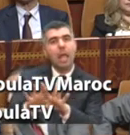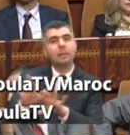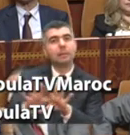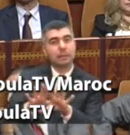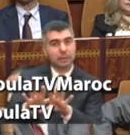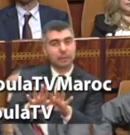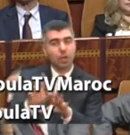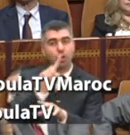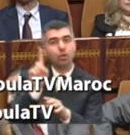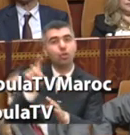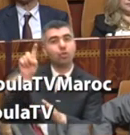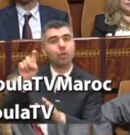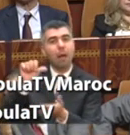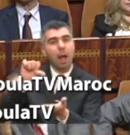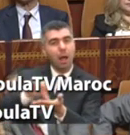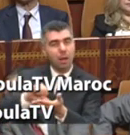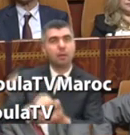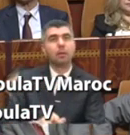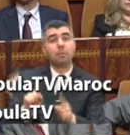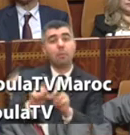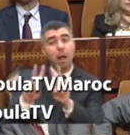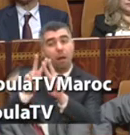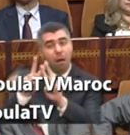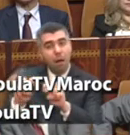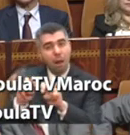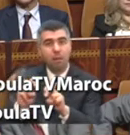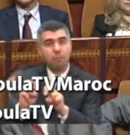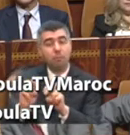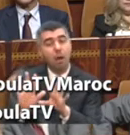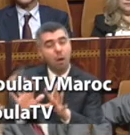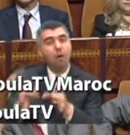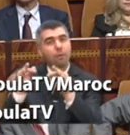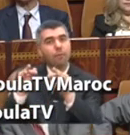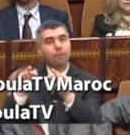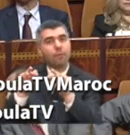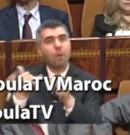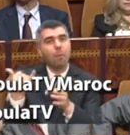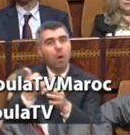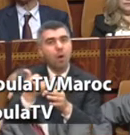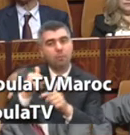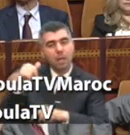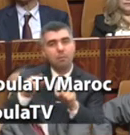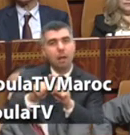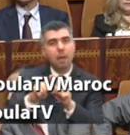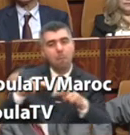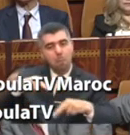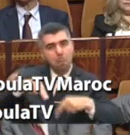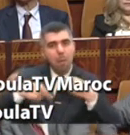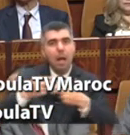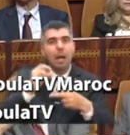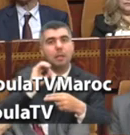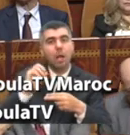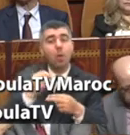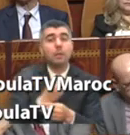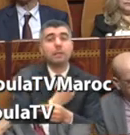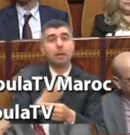القبه المحترمه، باش تفتحوا تحقيق وتحقيق موسع في صفقات التغذيه بالمستشفيات، راه